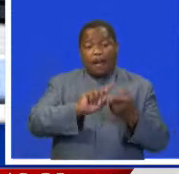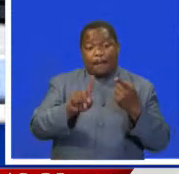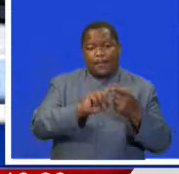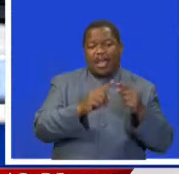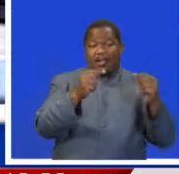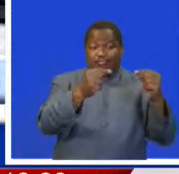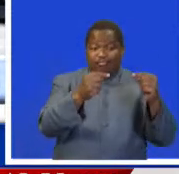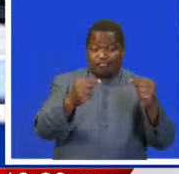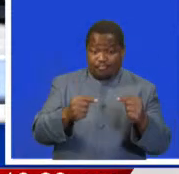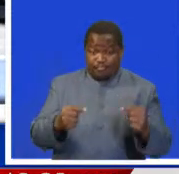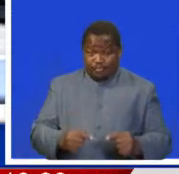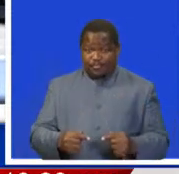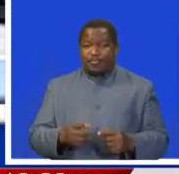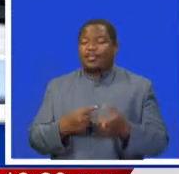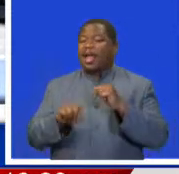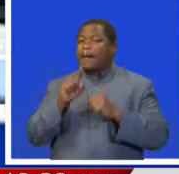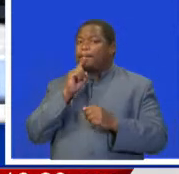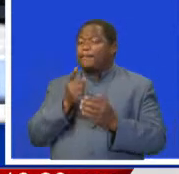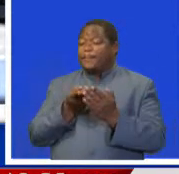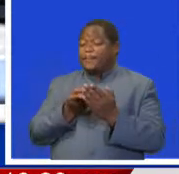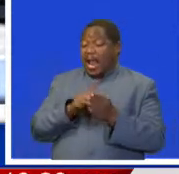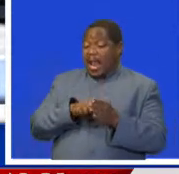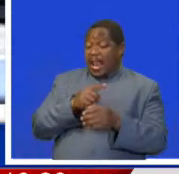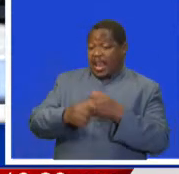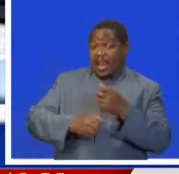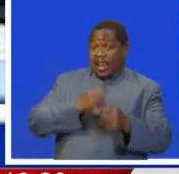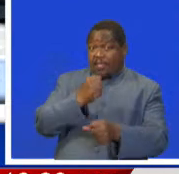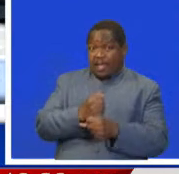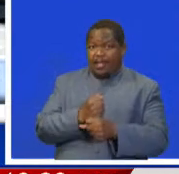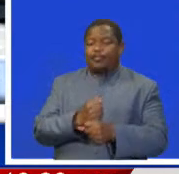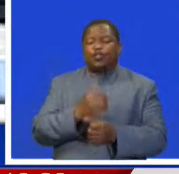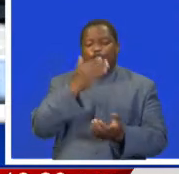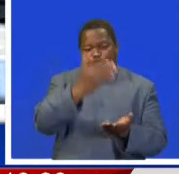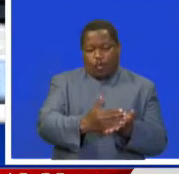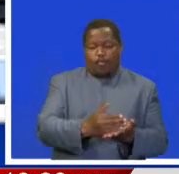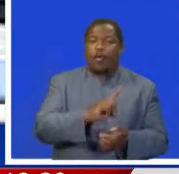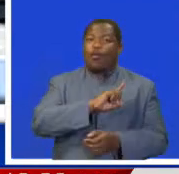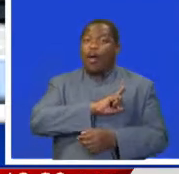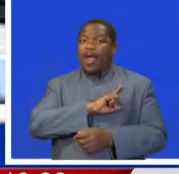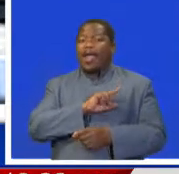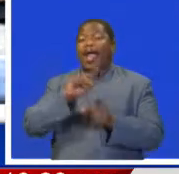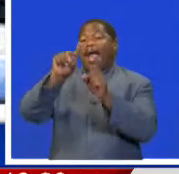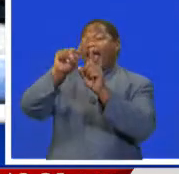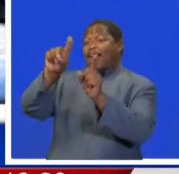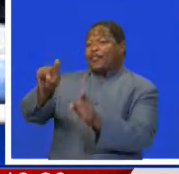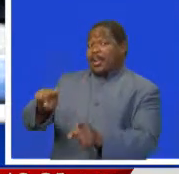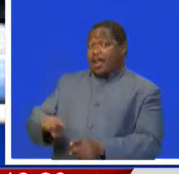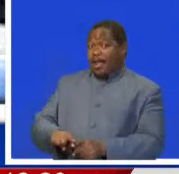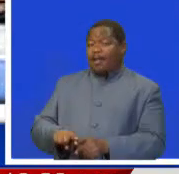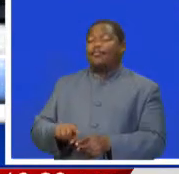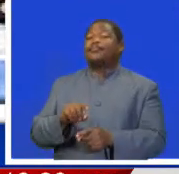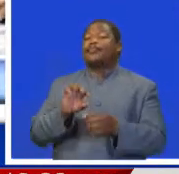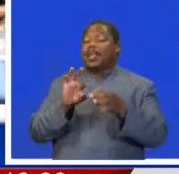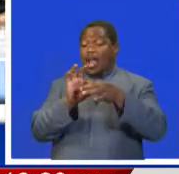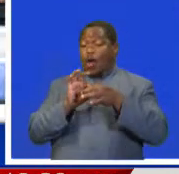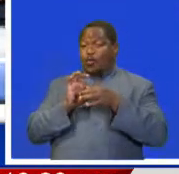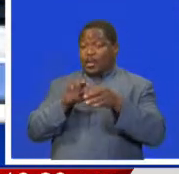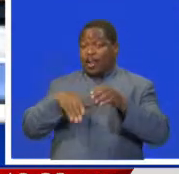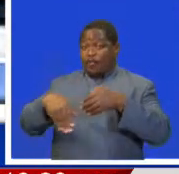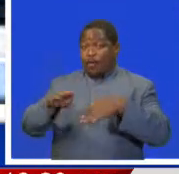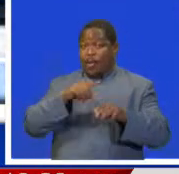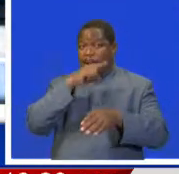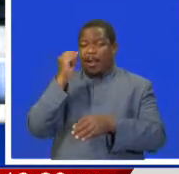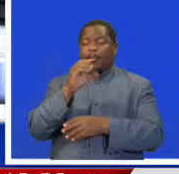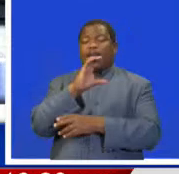nangikhumbula. Nayimiswa le midlalo baka CAF be leyo ngemidlalo lefake ikhathi licembu likhethelo